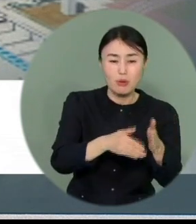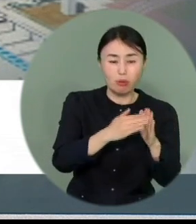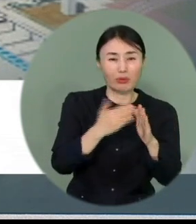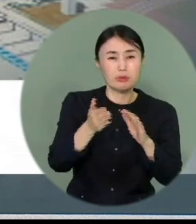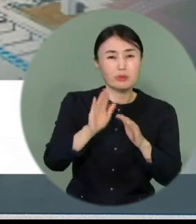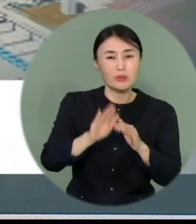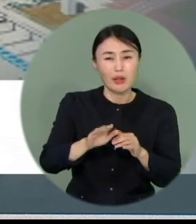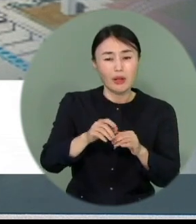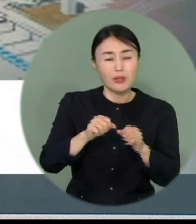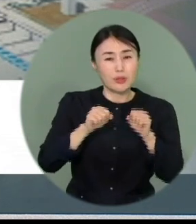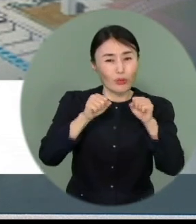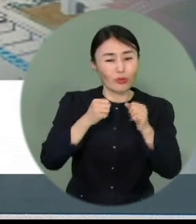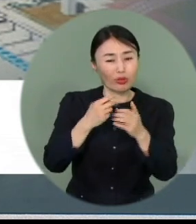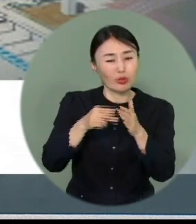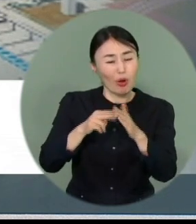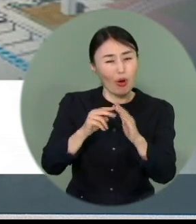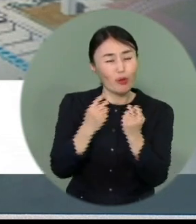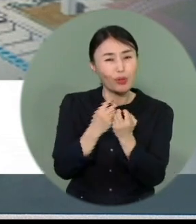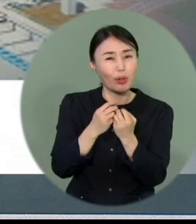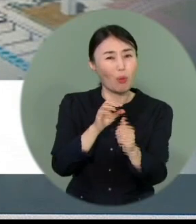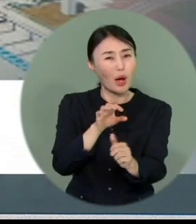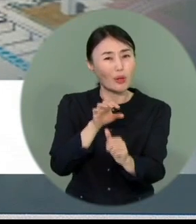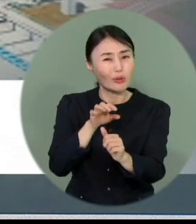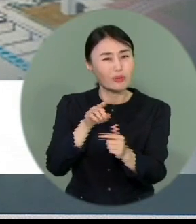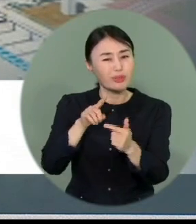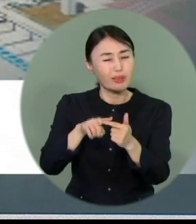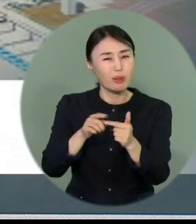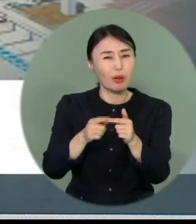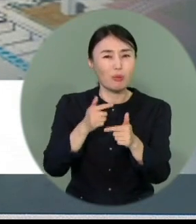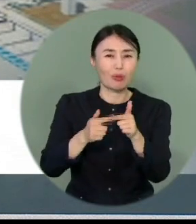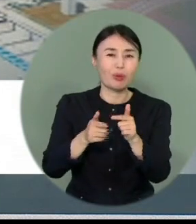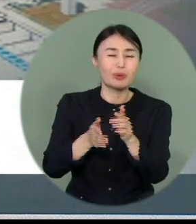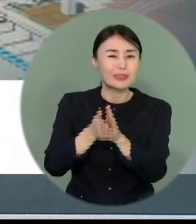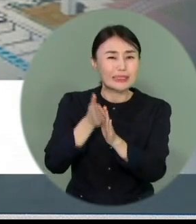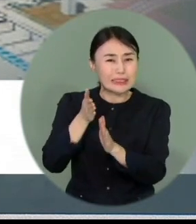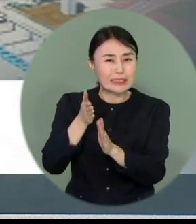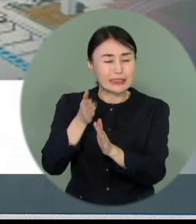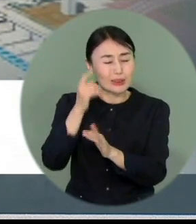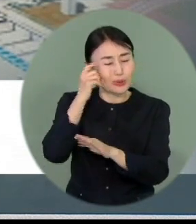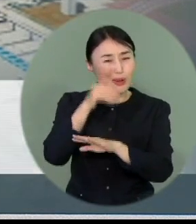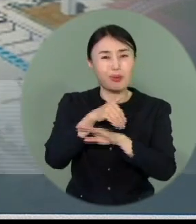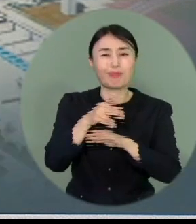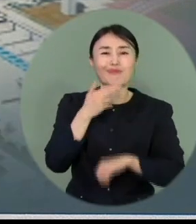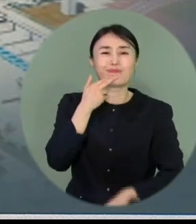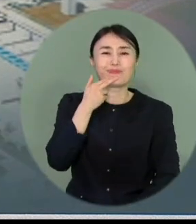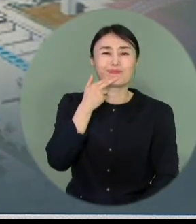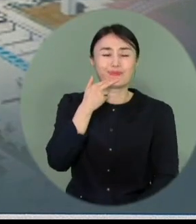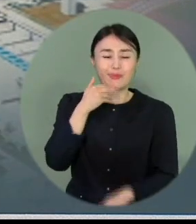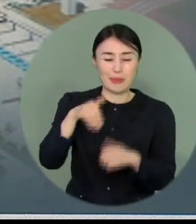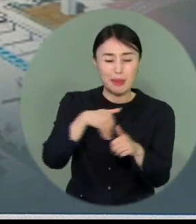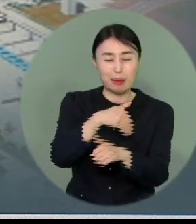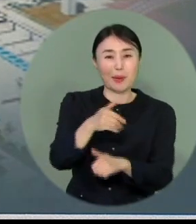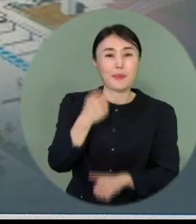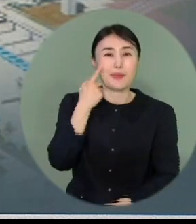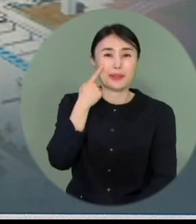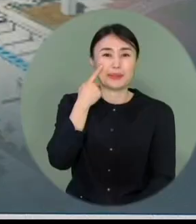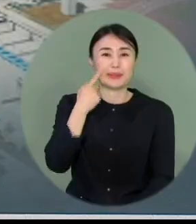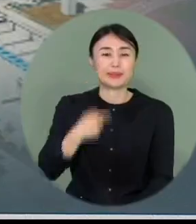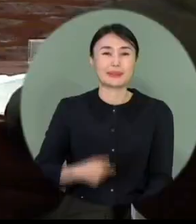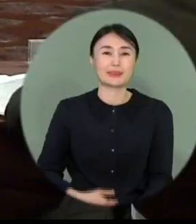어떻게 활용할 것인지 목포시는 방향조차 제대로 잡고 있지 못하고 있었습니다 최다운 기자가